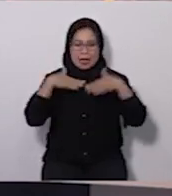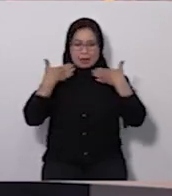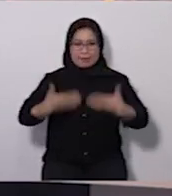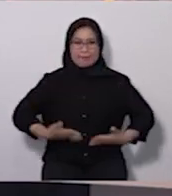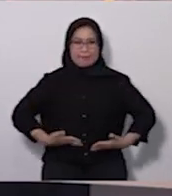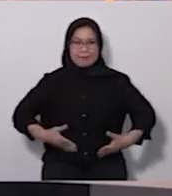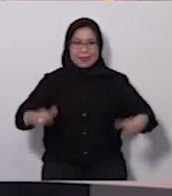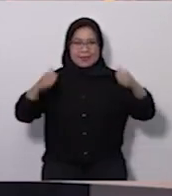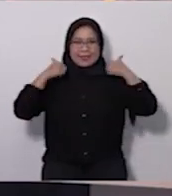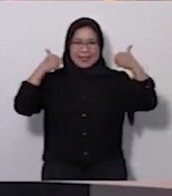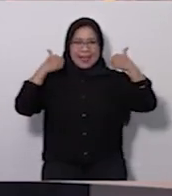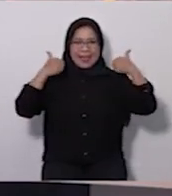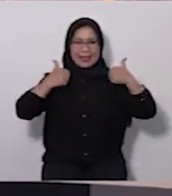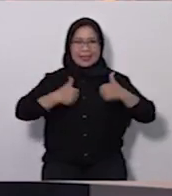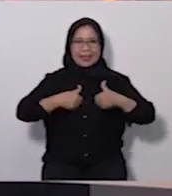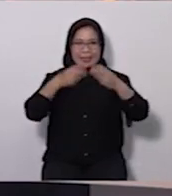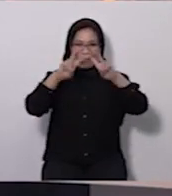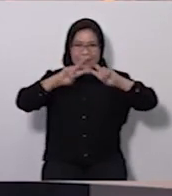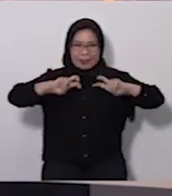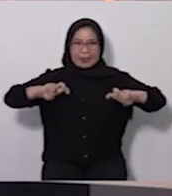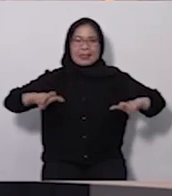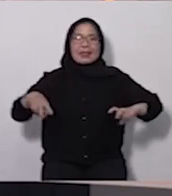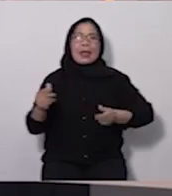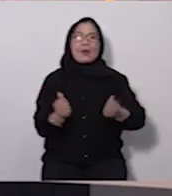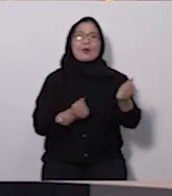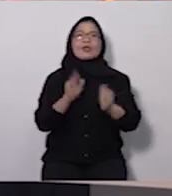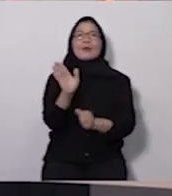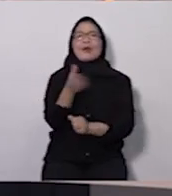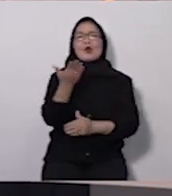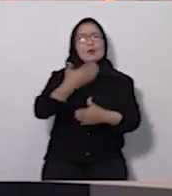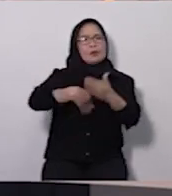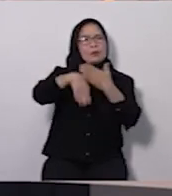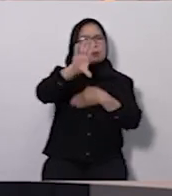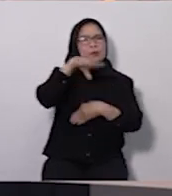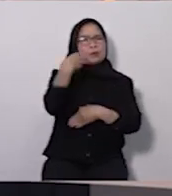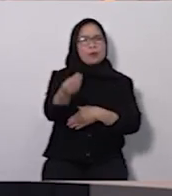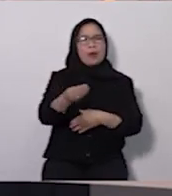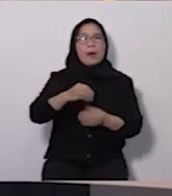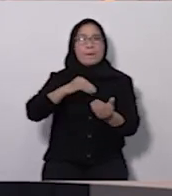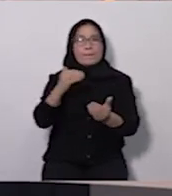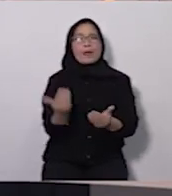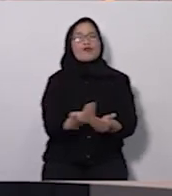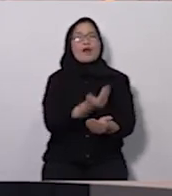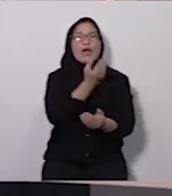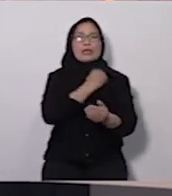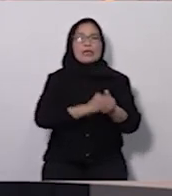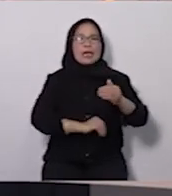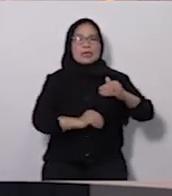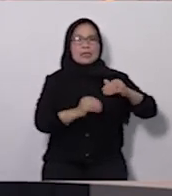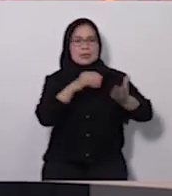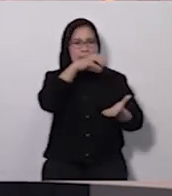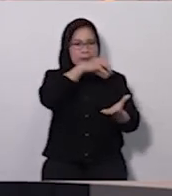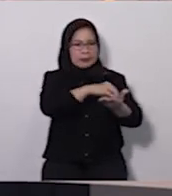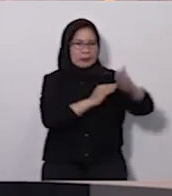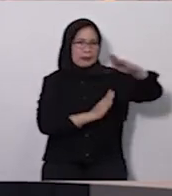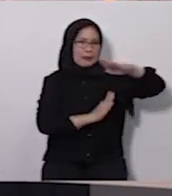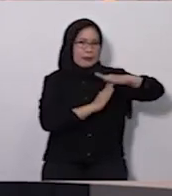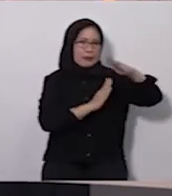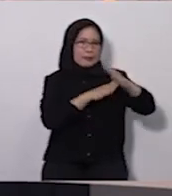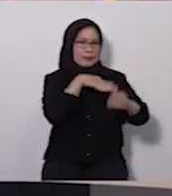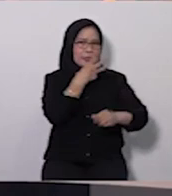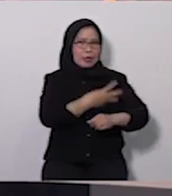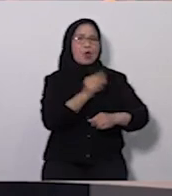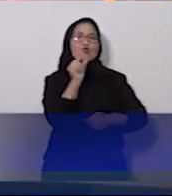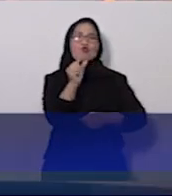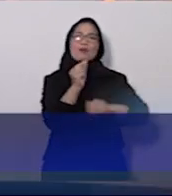serta periksa kendaraan sebelum melakukan perjalanan manfaatkan rest area seefektif mungkin untuk